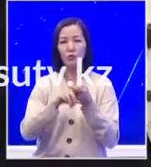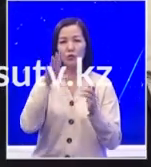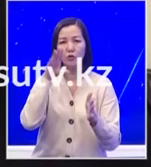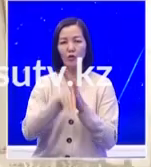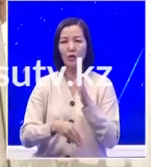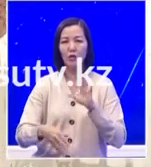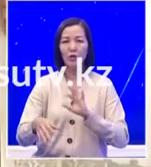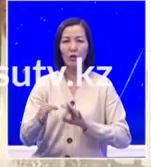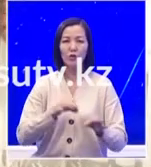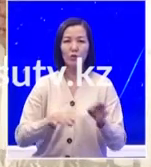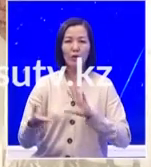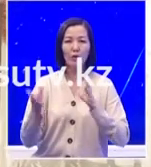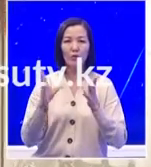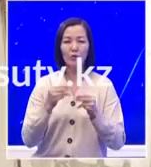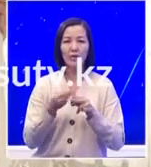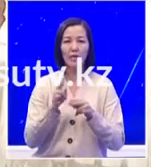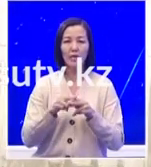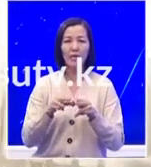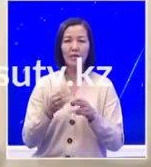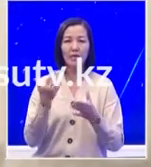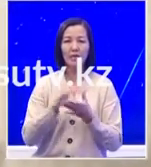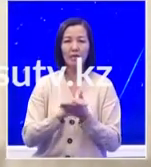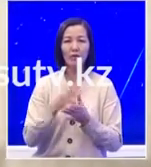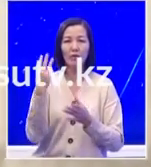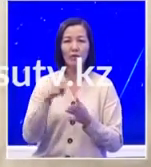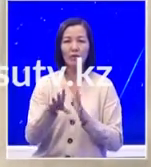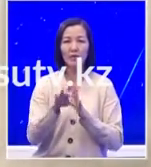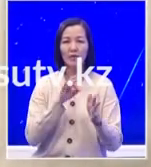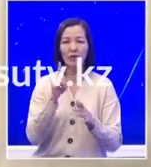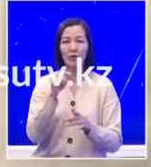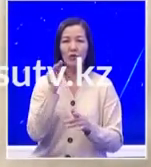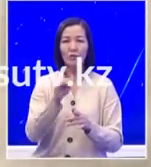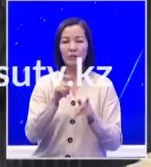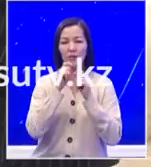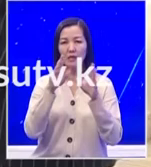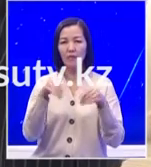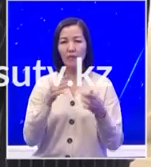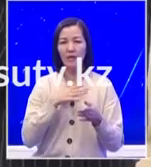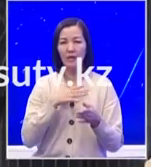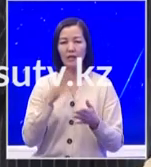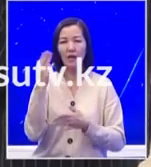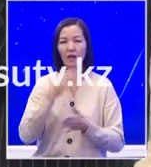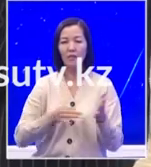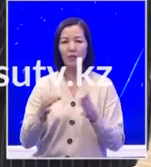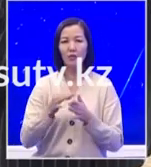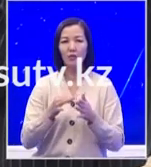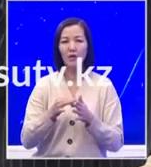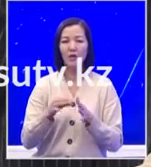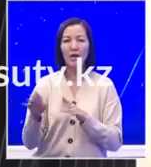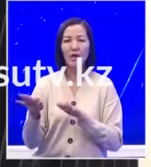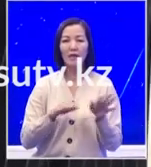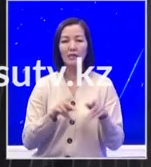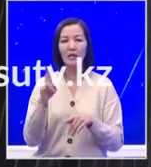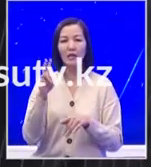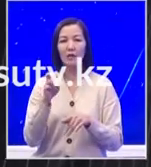қорытындысы бойынша ең танымал 30-ы іріктелініп алынып, 100 мың теңге ақшалай сертификат берілді. Ал Алматы облысынан аталған акцияға